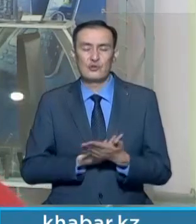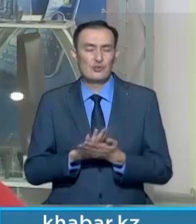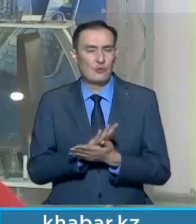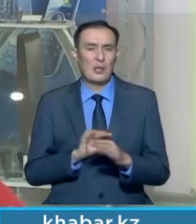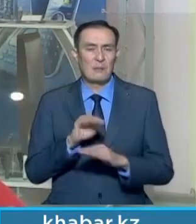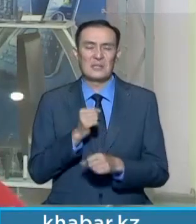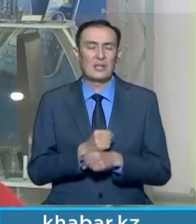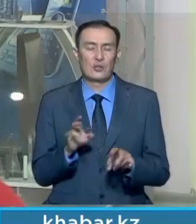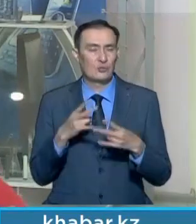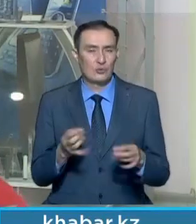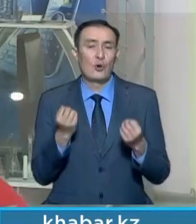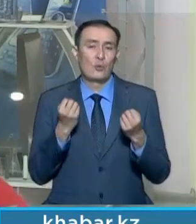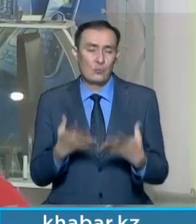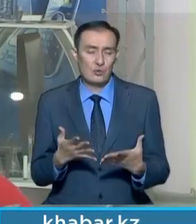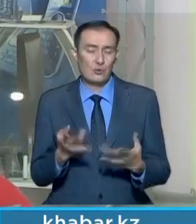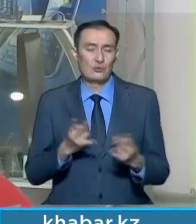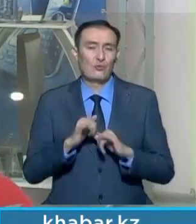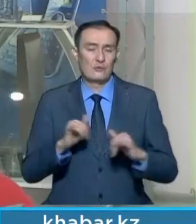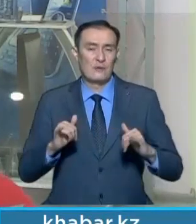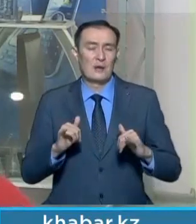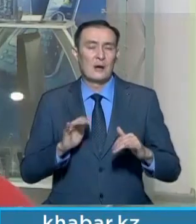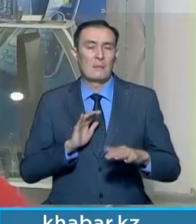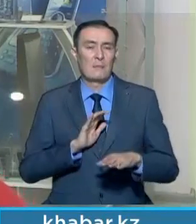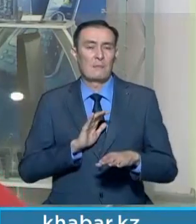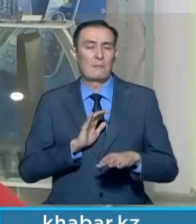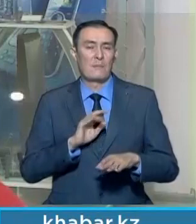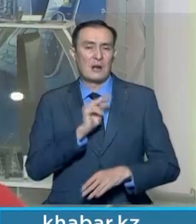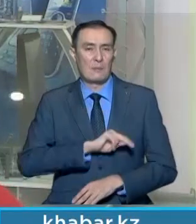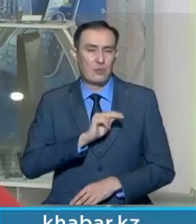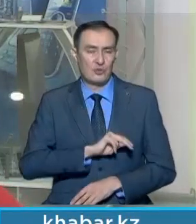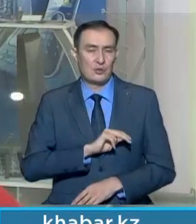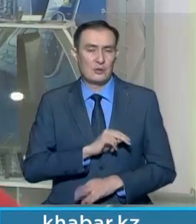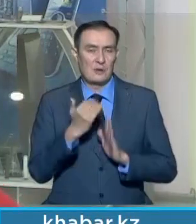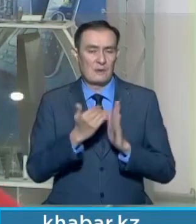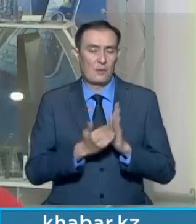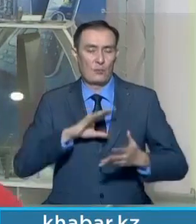нужно. Нам просто нужно будет увеличить производственный наш объем.